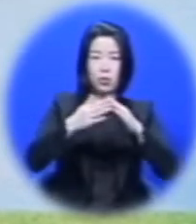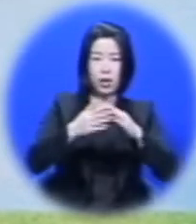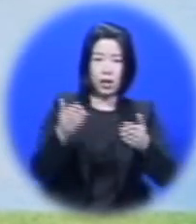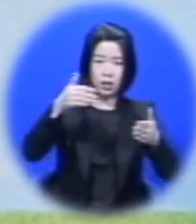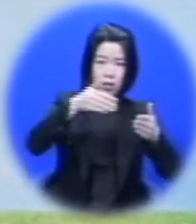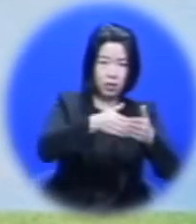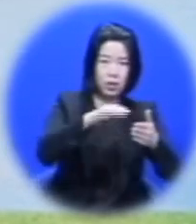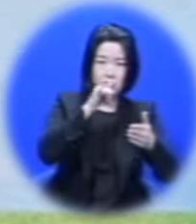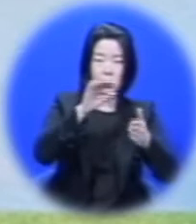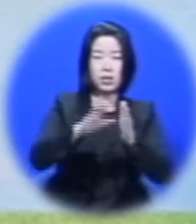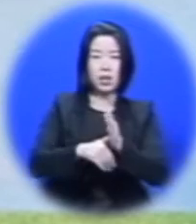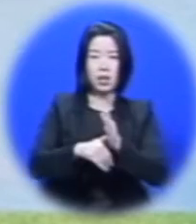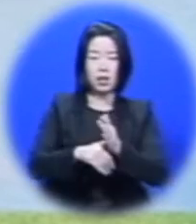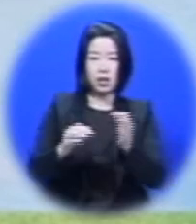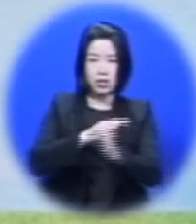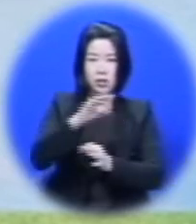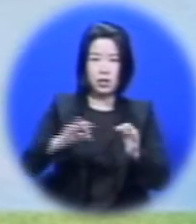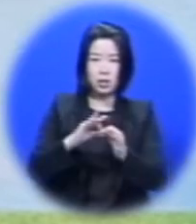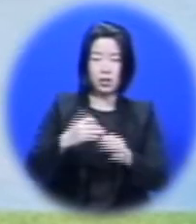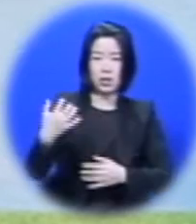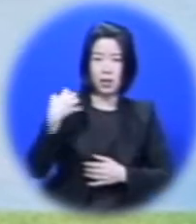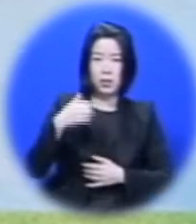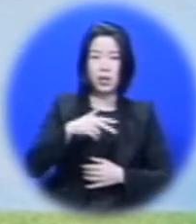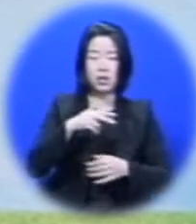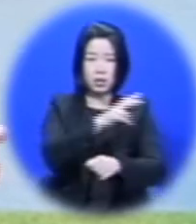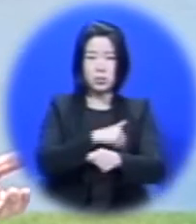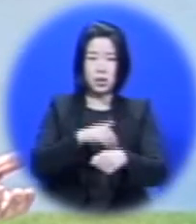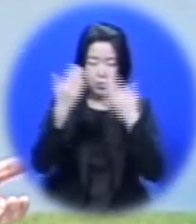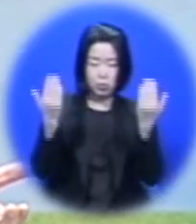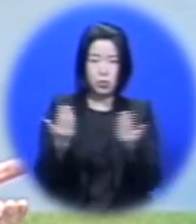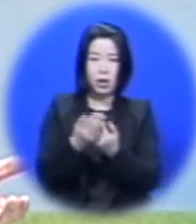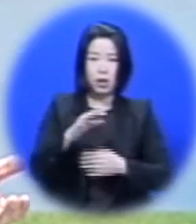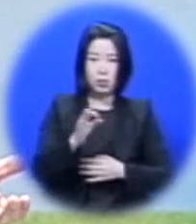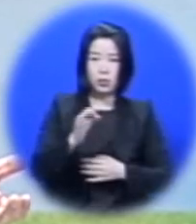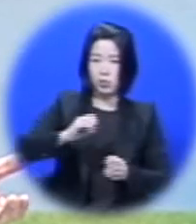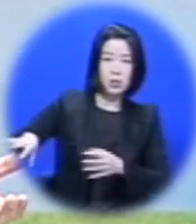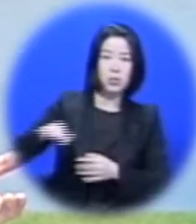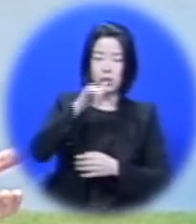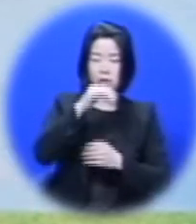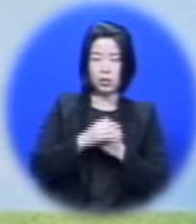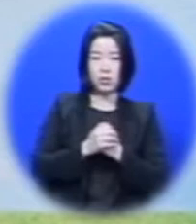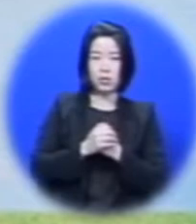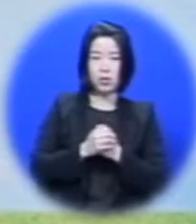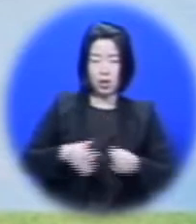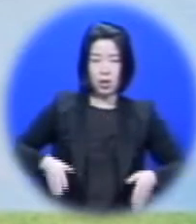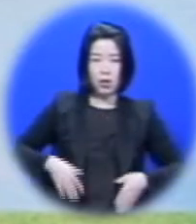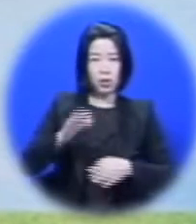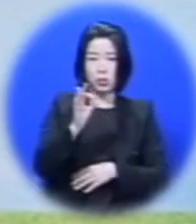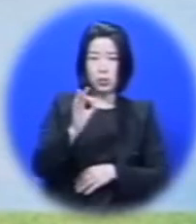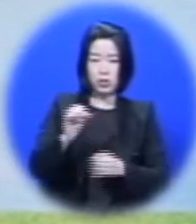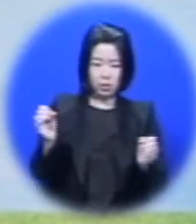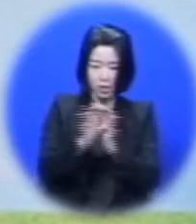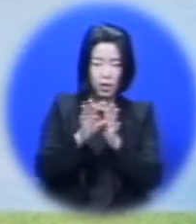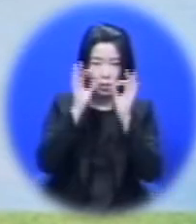다다랐는데 재정을 맡은 집사님이 돈을 다 잃어버린 것을 알게 됐어요. 아, 돈이 없어진